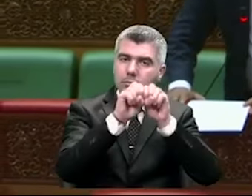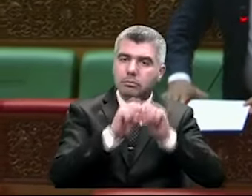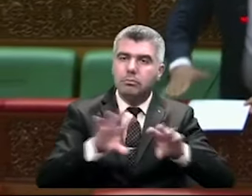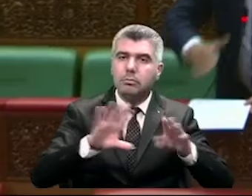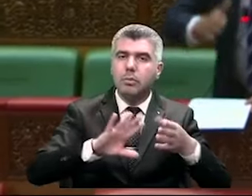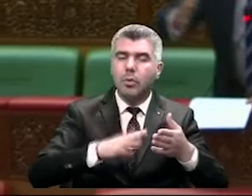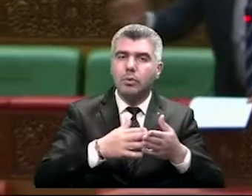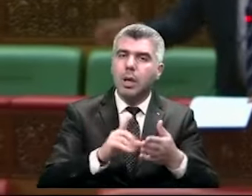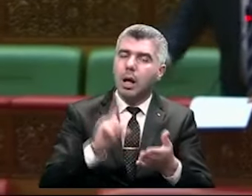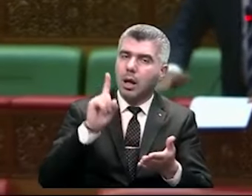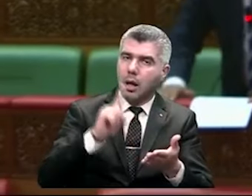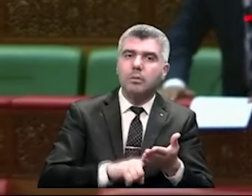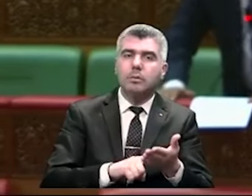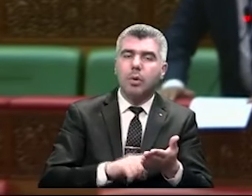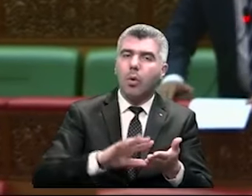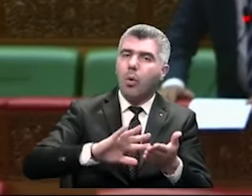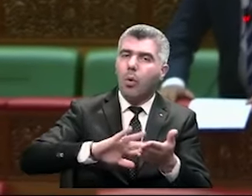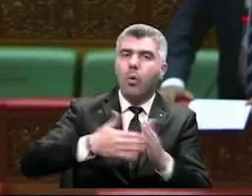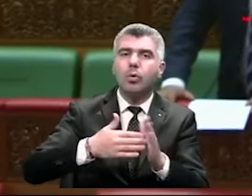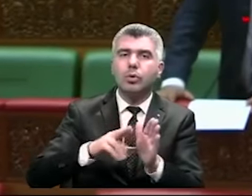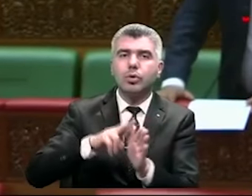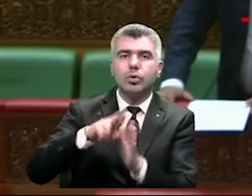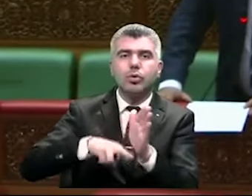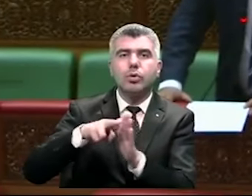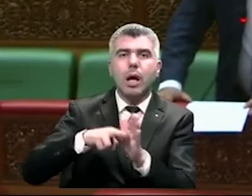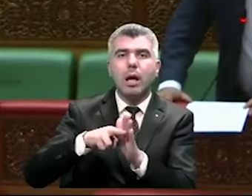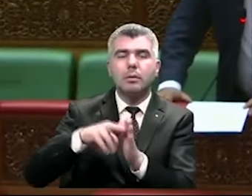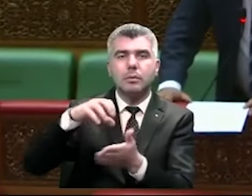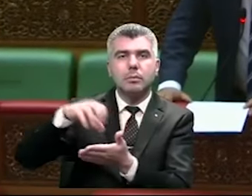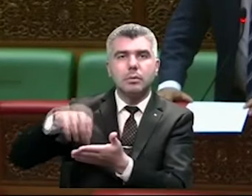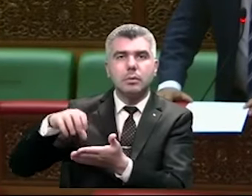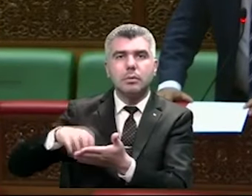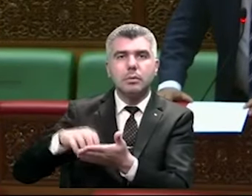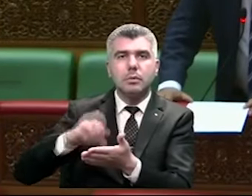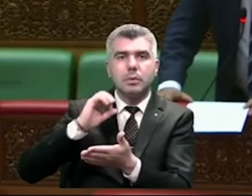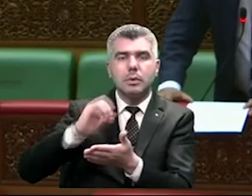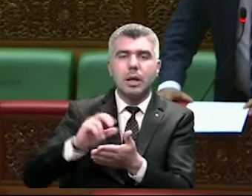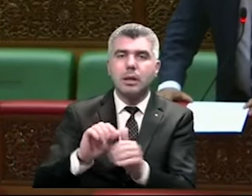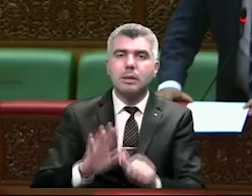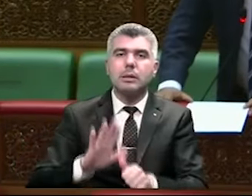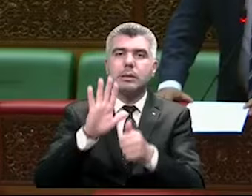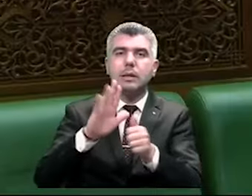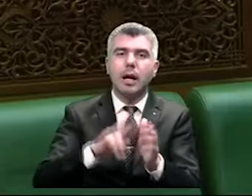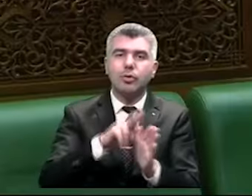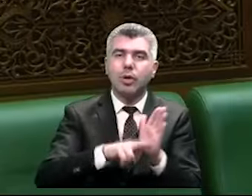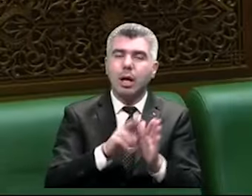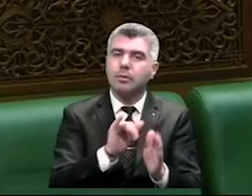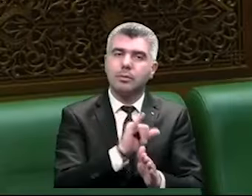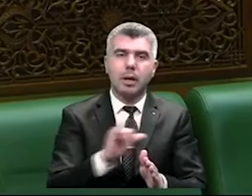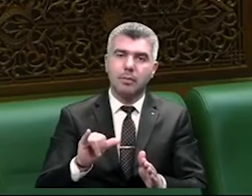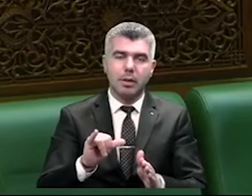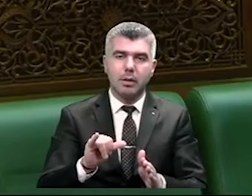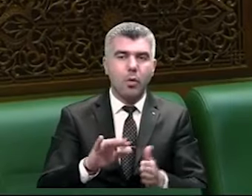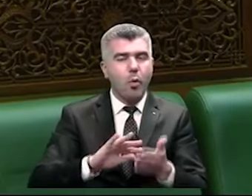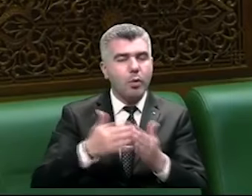المقاربه على مختلف الجهات وليس فقط السيد الوزير سته جهات مع